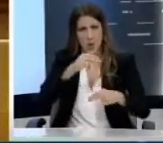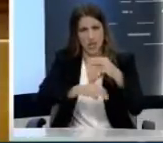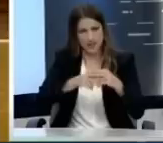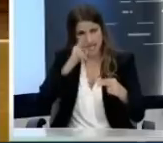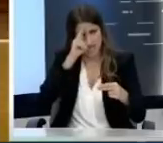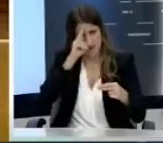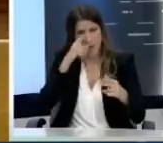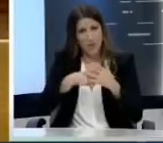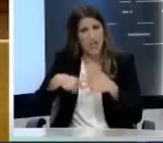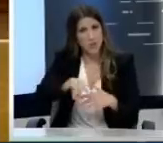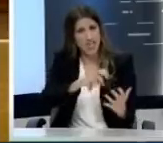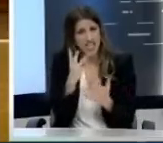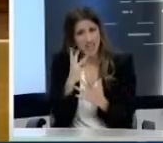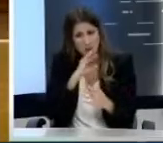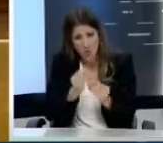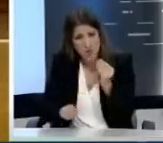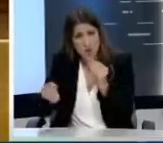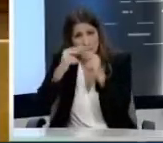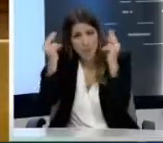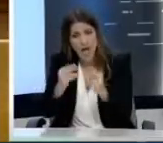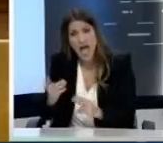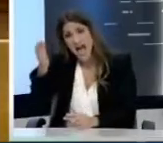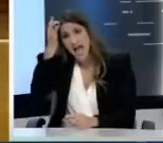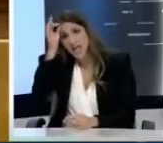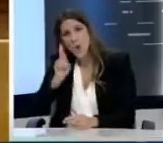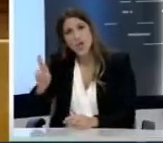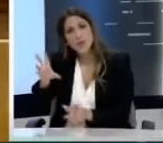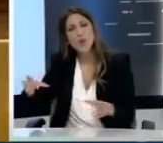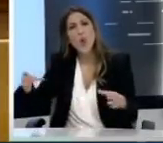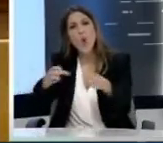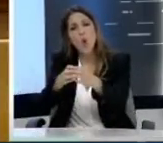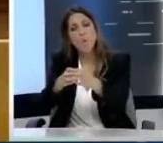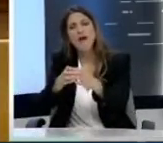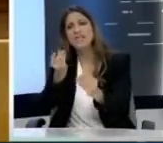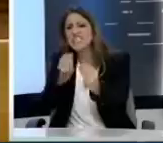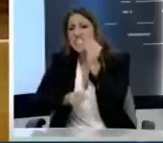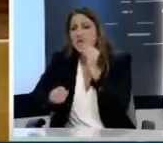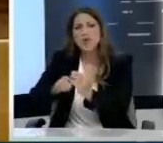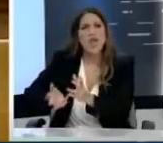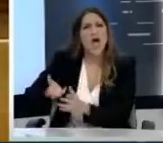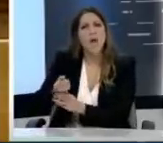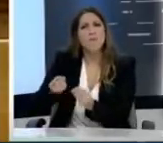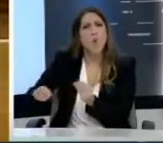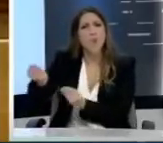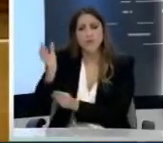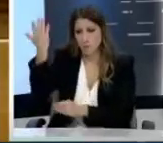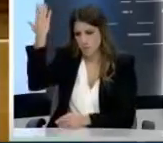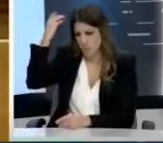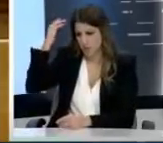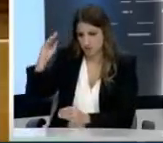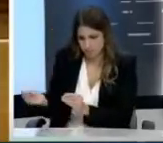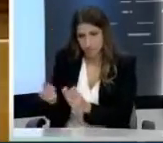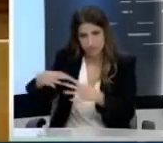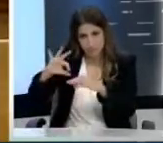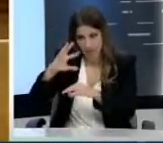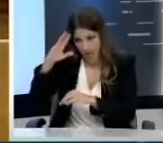το 1933. Γιατί το Γαλλικό Ρεπουμπλικανικό Κόμμα είχε τη χειρότερη απόδοση από τότε που